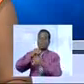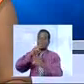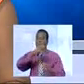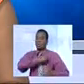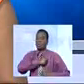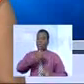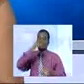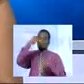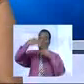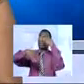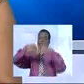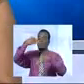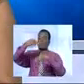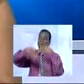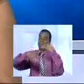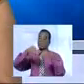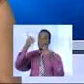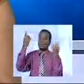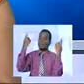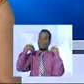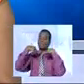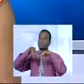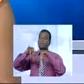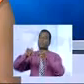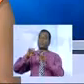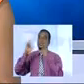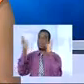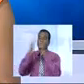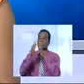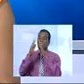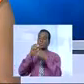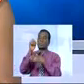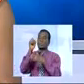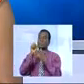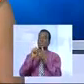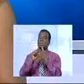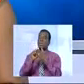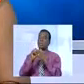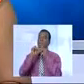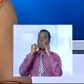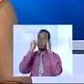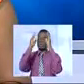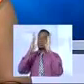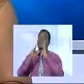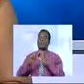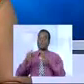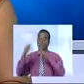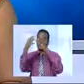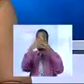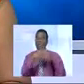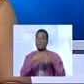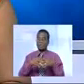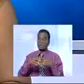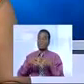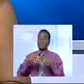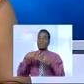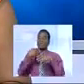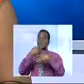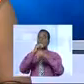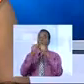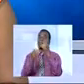de justice. C'est au cours d'un séminaire ivoiro-américain initié par le